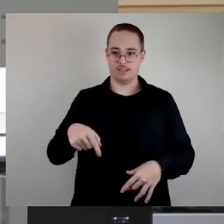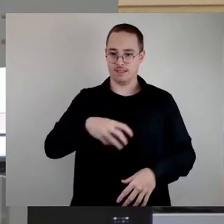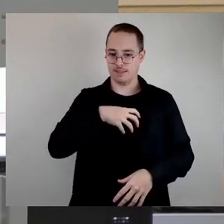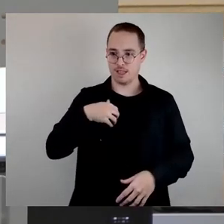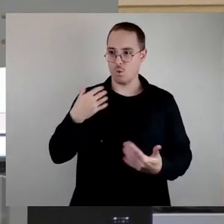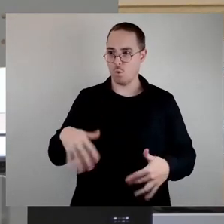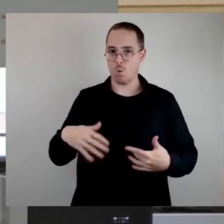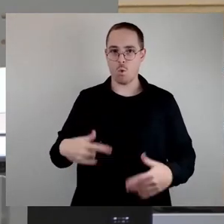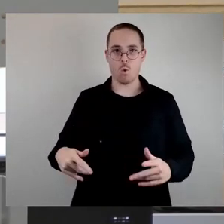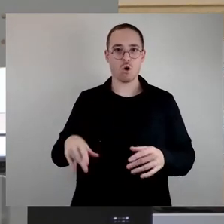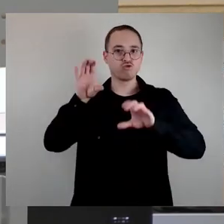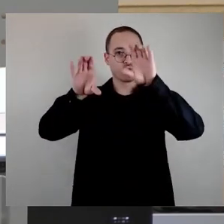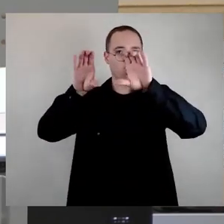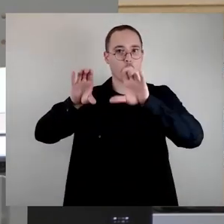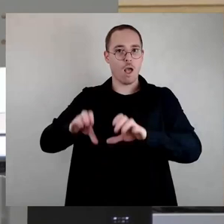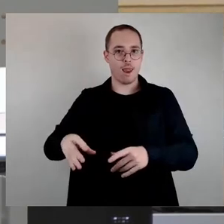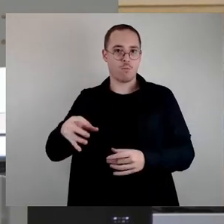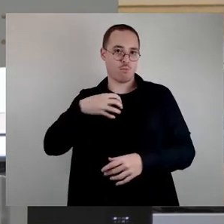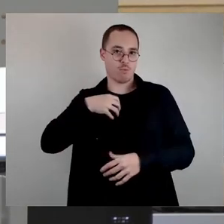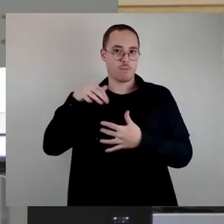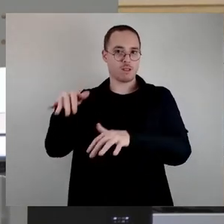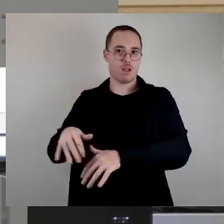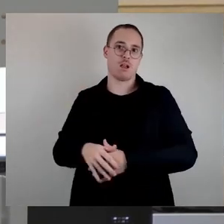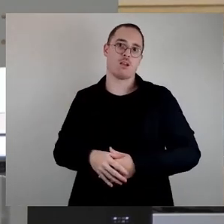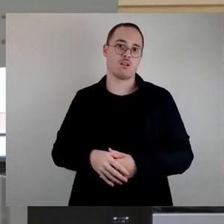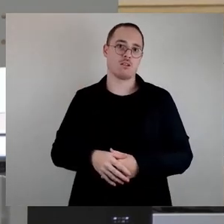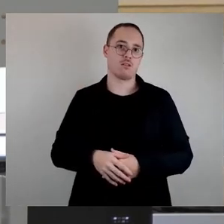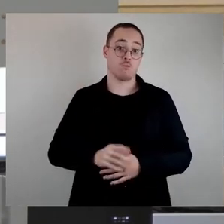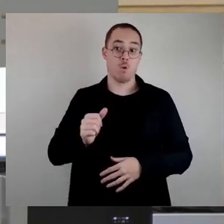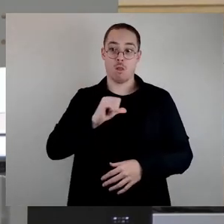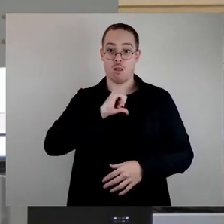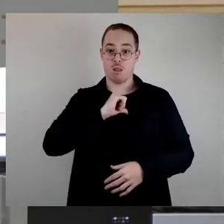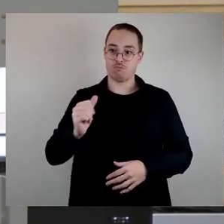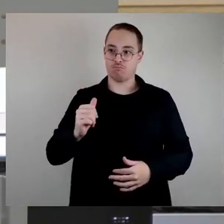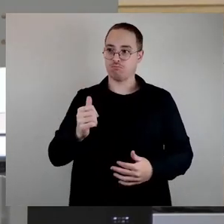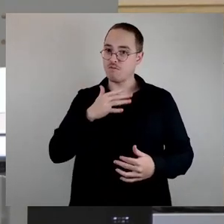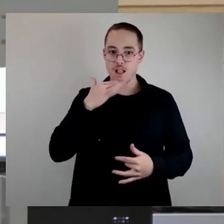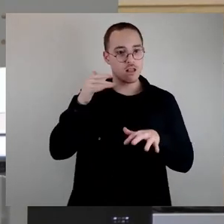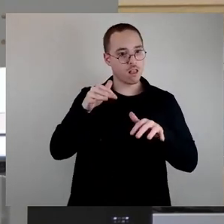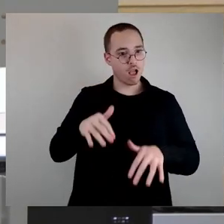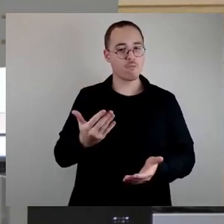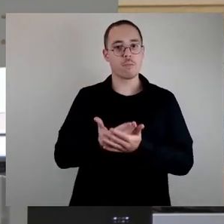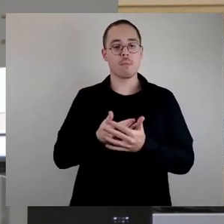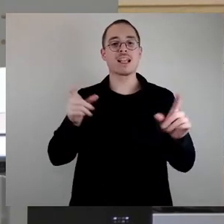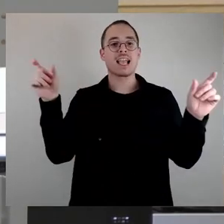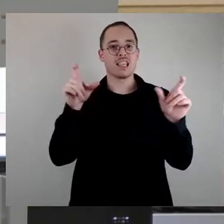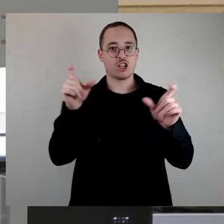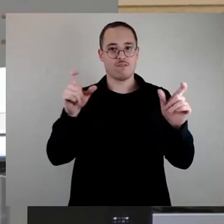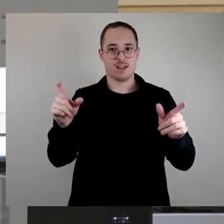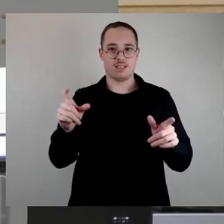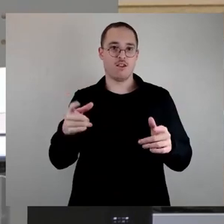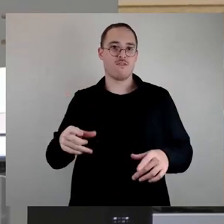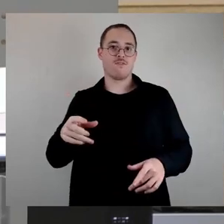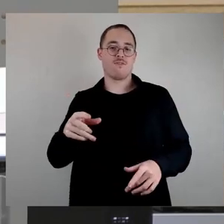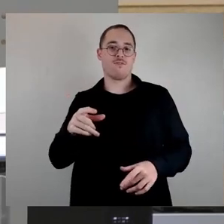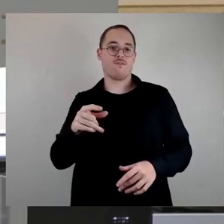zuzuhören, was alles aufgemacht worden ist. Also sehr überzeugend fand ich zum Beispiel die gesellschaftlichen Vorurteile. Das heißt, wenn ein, sagen wir mal, siebenjähriger